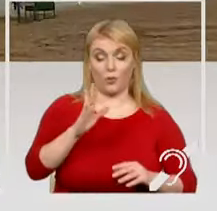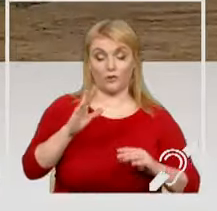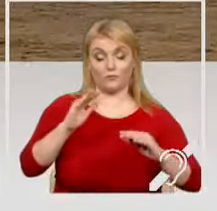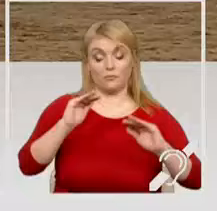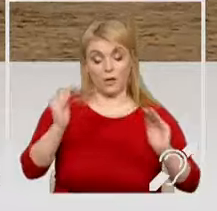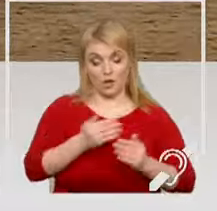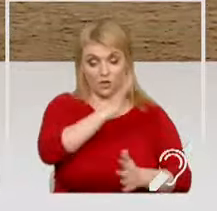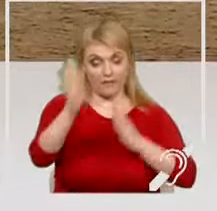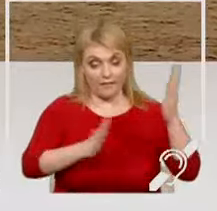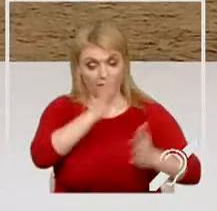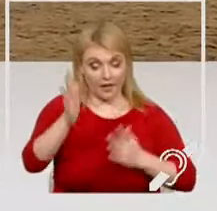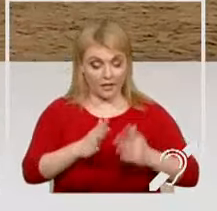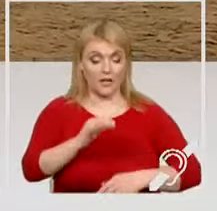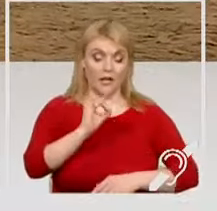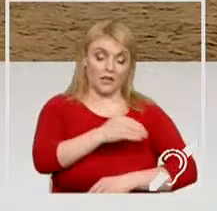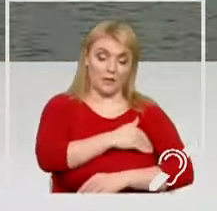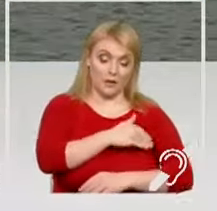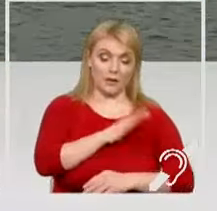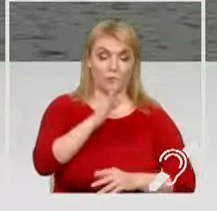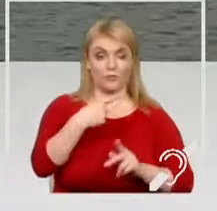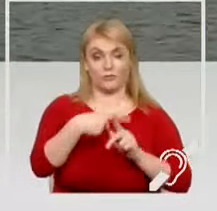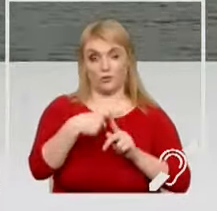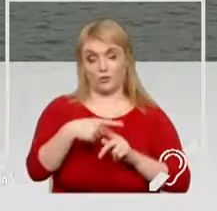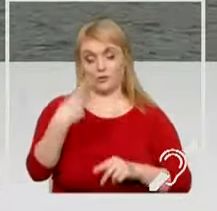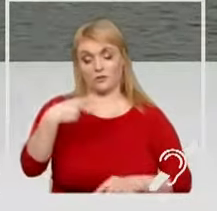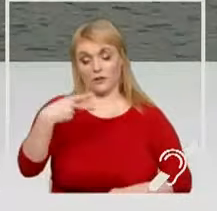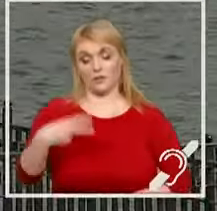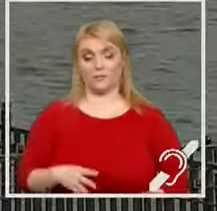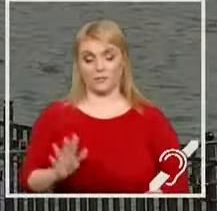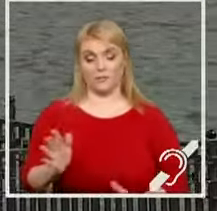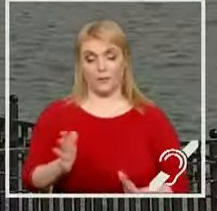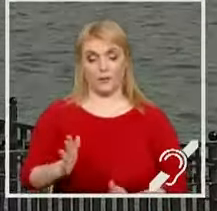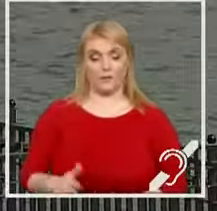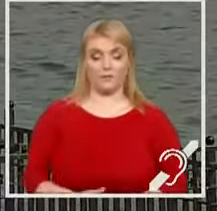iar maximile termice se vor situa în jurul valorii de 20 de grade Celsius.